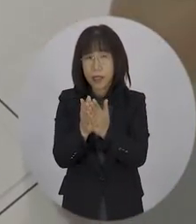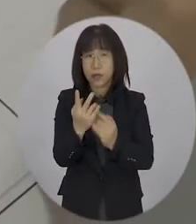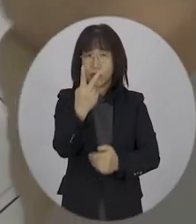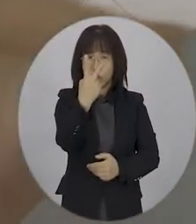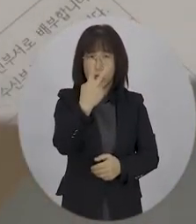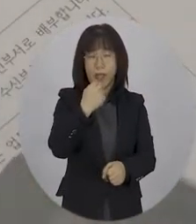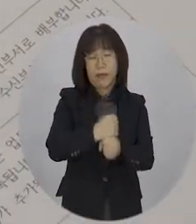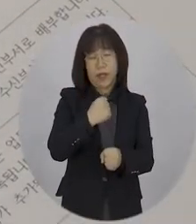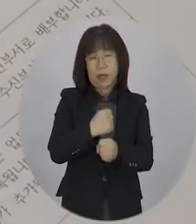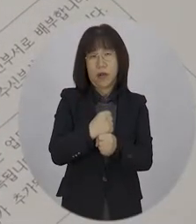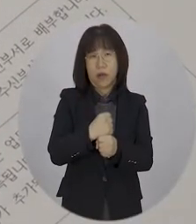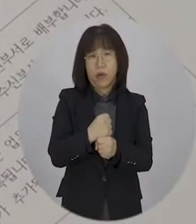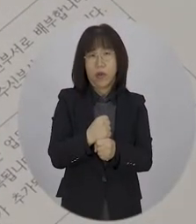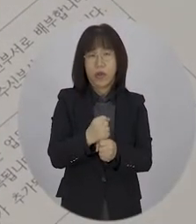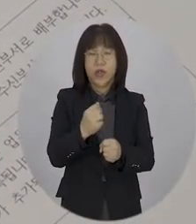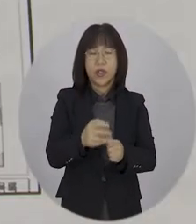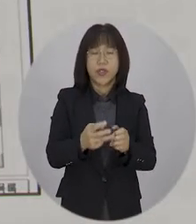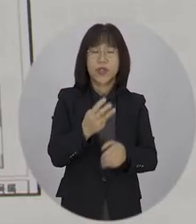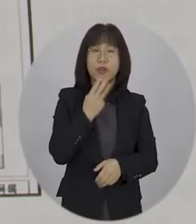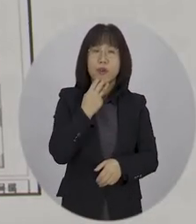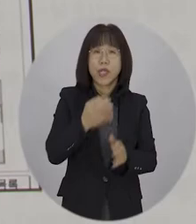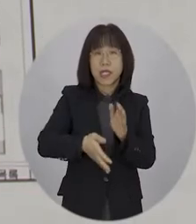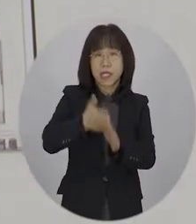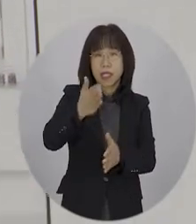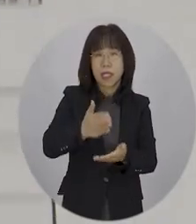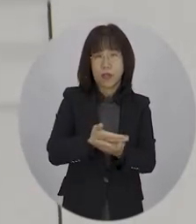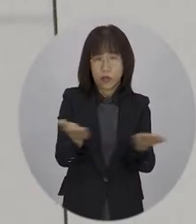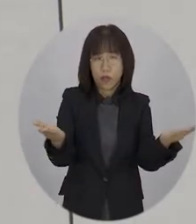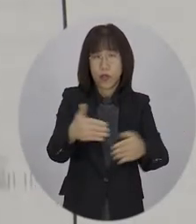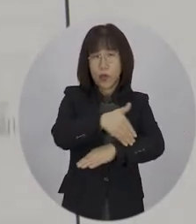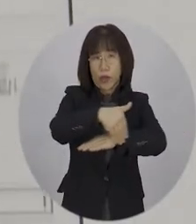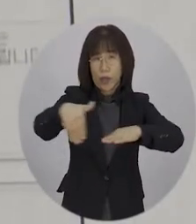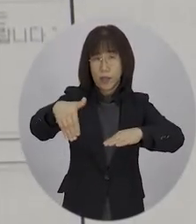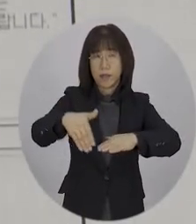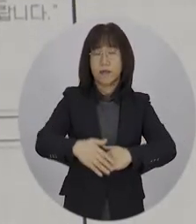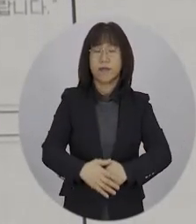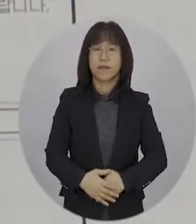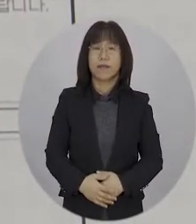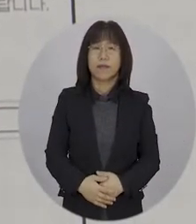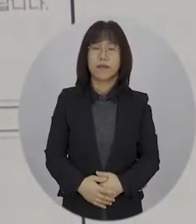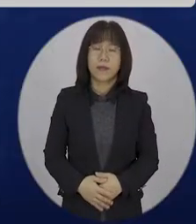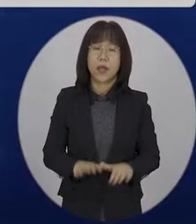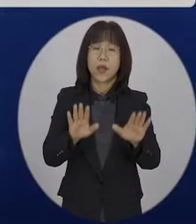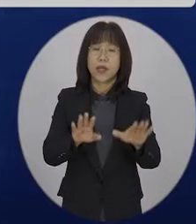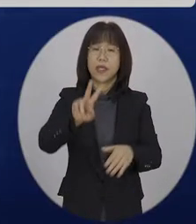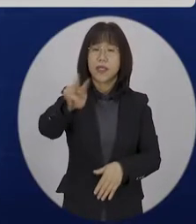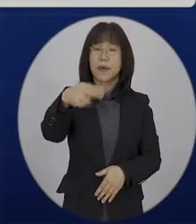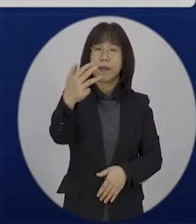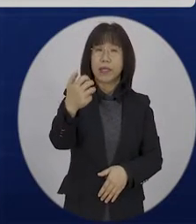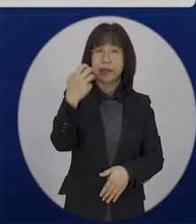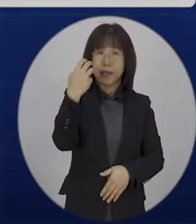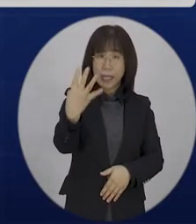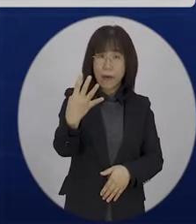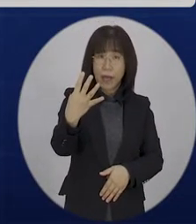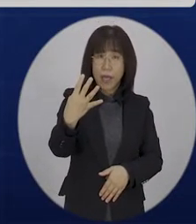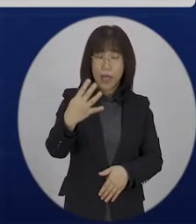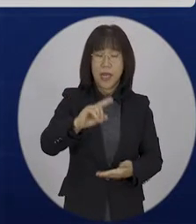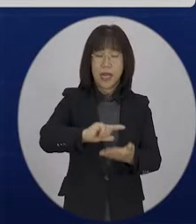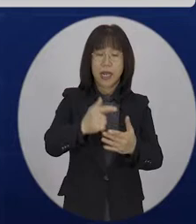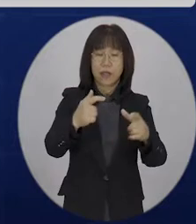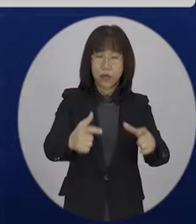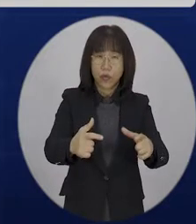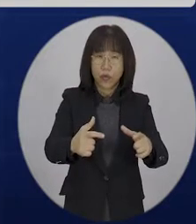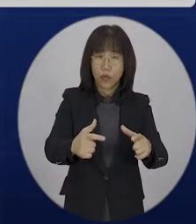서울시의 근무하는 시각장애인 공무원에게 배포될 예정입니다 제 284회 서울특별시